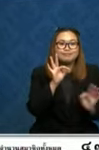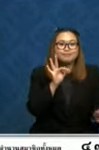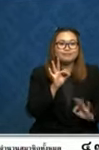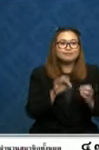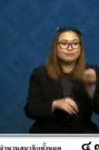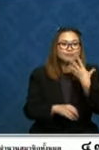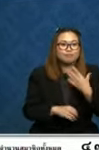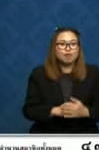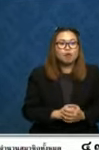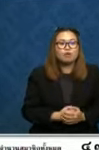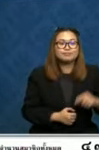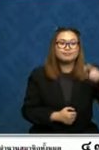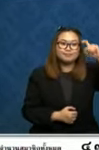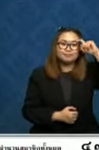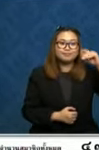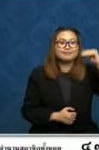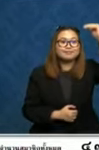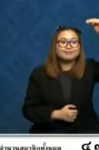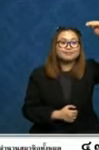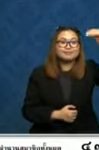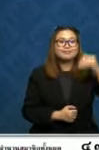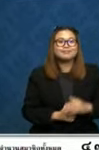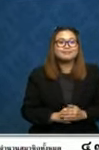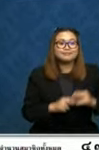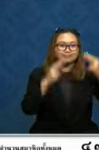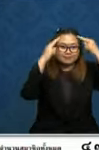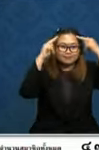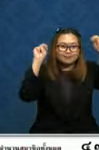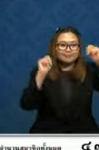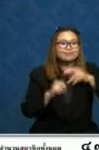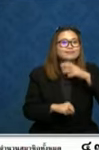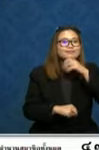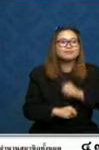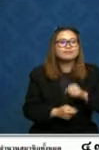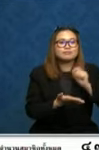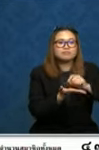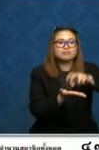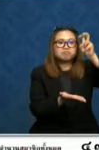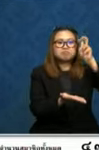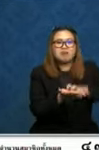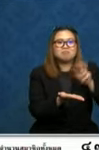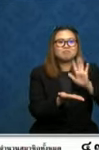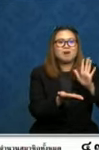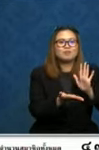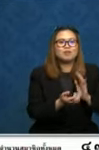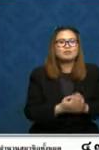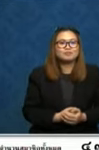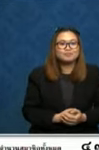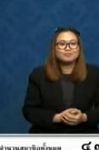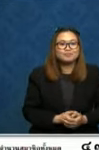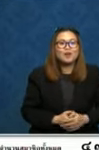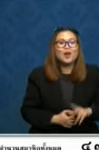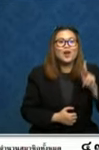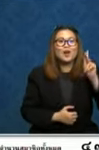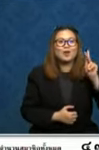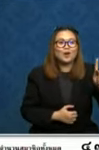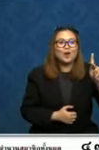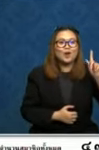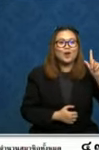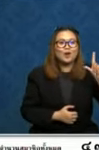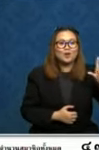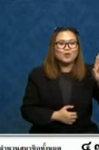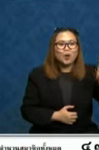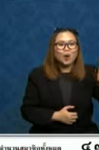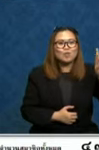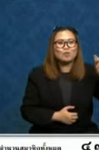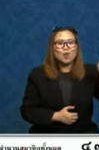อดีตนายกรัฐมนตรีท่านเศรษฐาทวีสินเซ็นไม่รับรองกฎหมายฉบับนี้เข้ามากรมน.ก็เลยยังอยู่นะครับขอสไลด์ถั